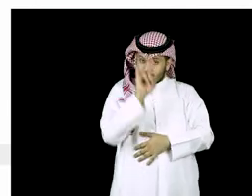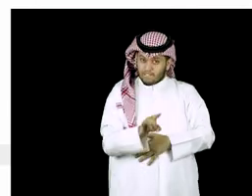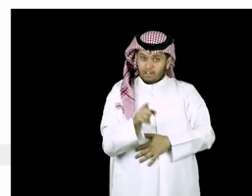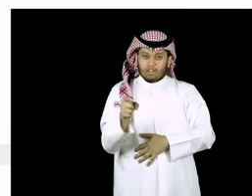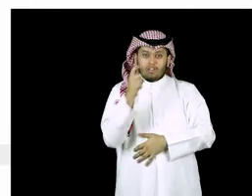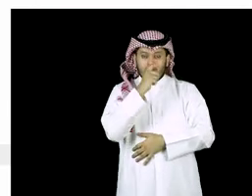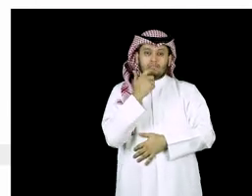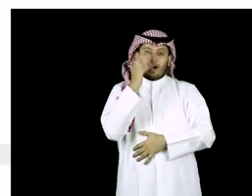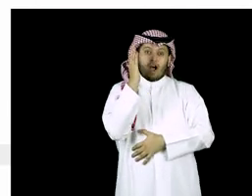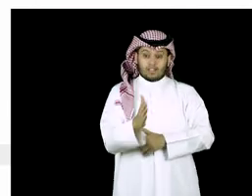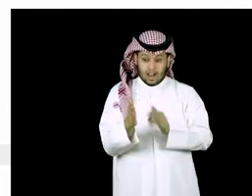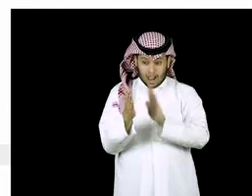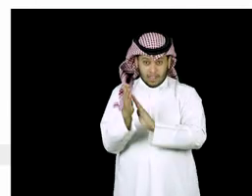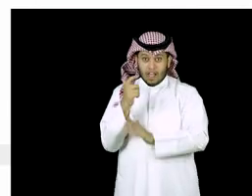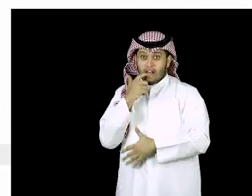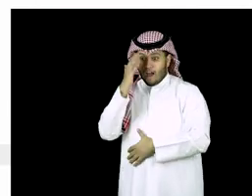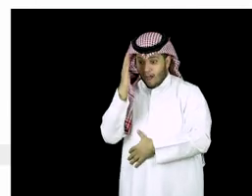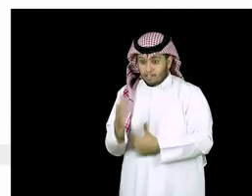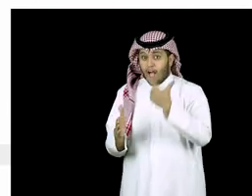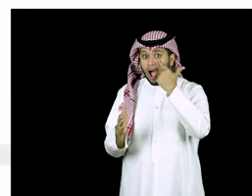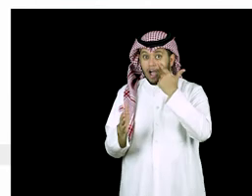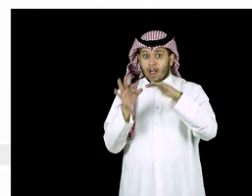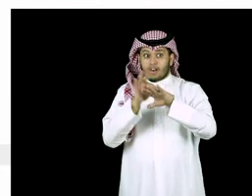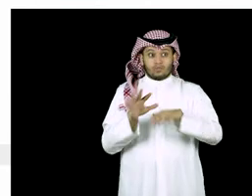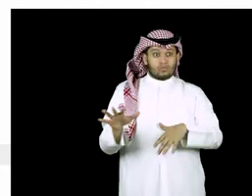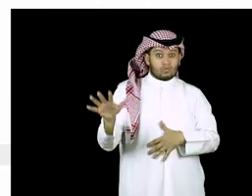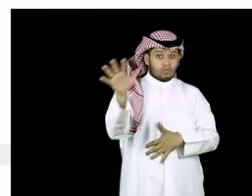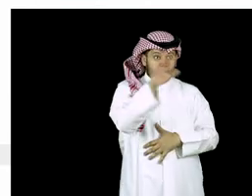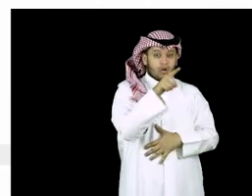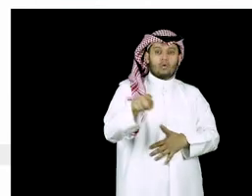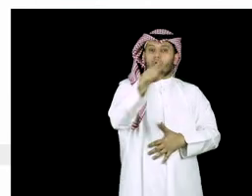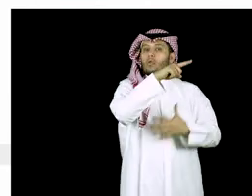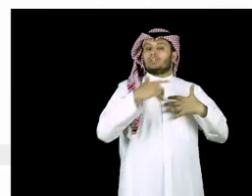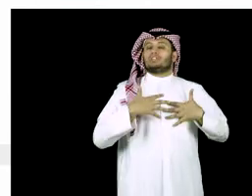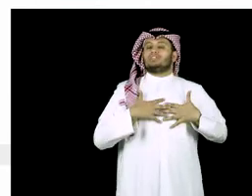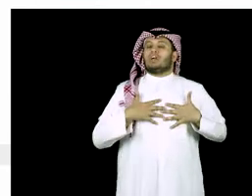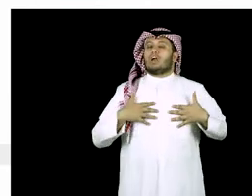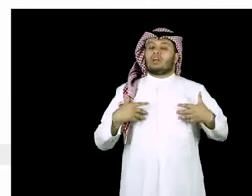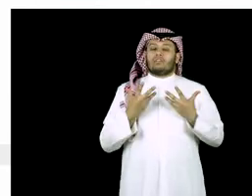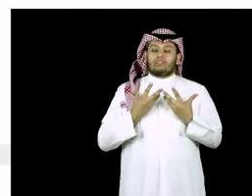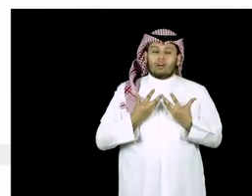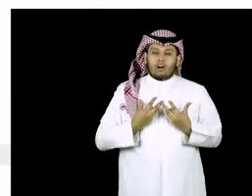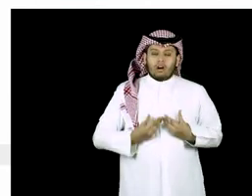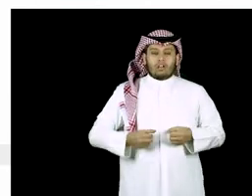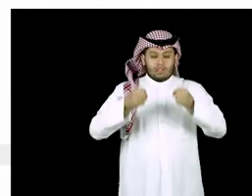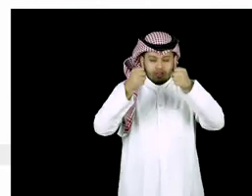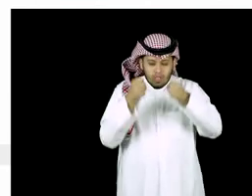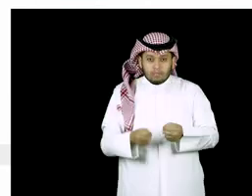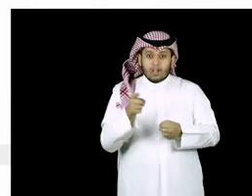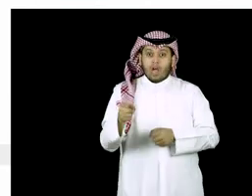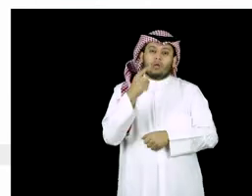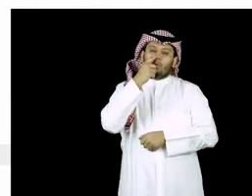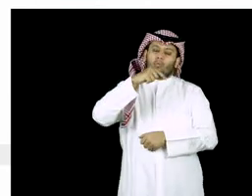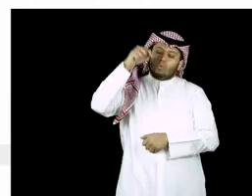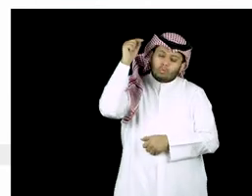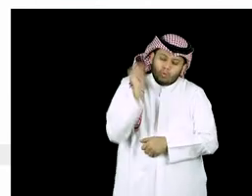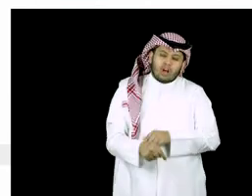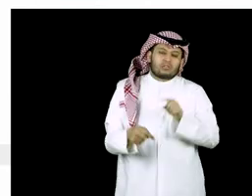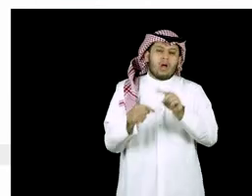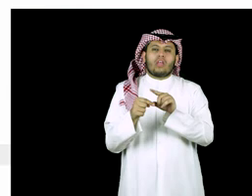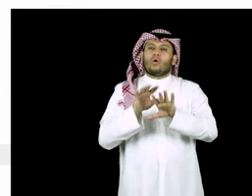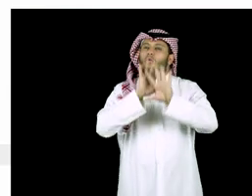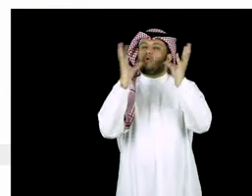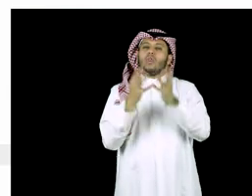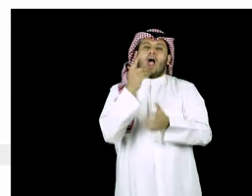فإن تحقق العدل في حياة البشرية سعدت واستقرت، وهو واجب في جميع